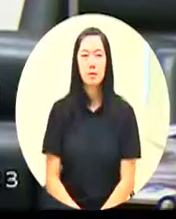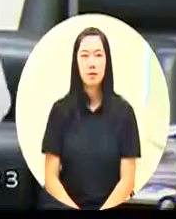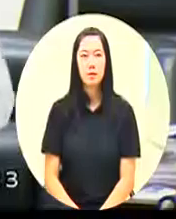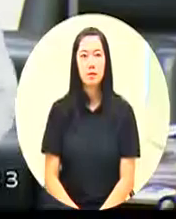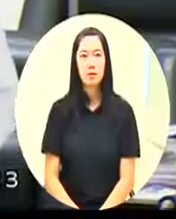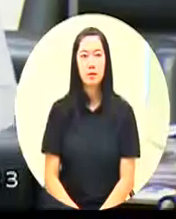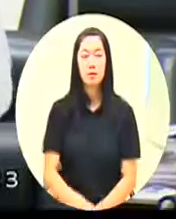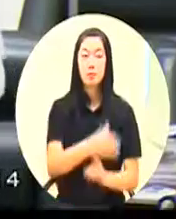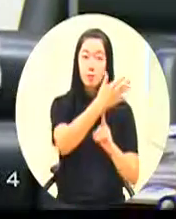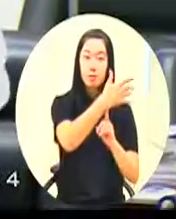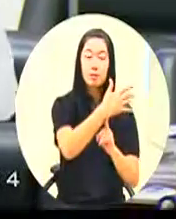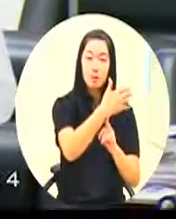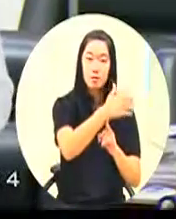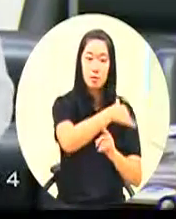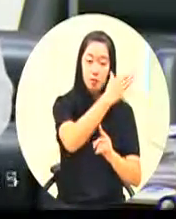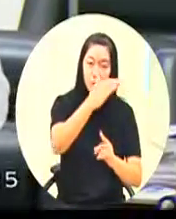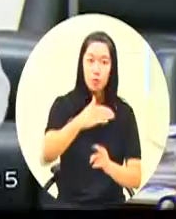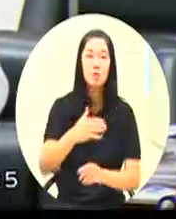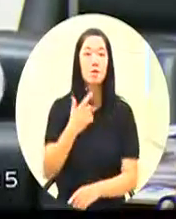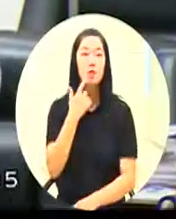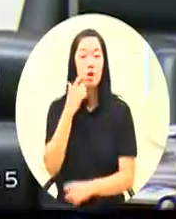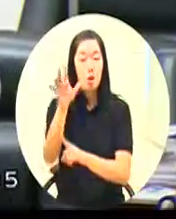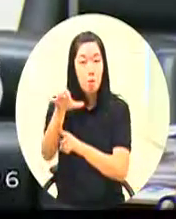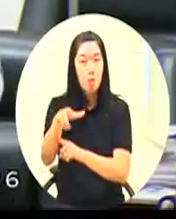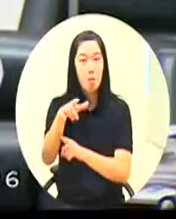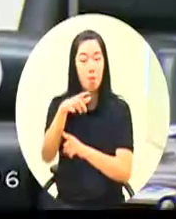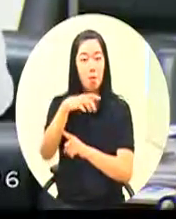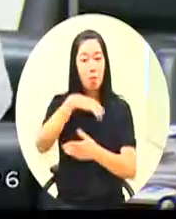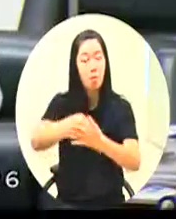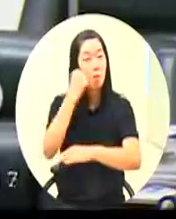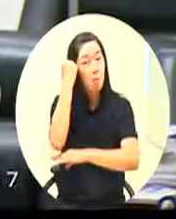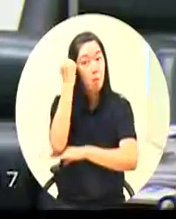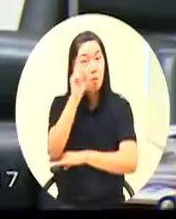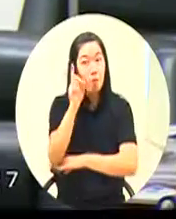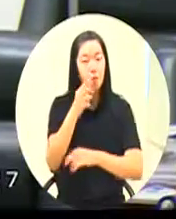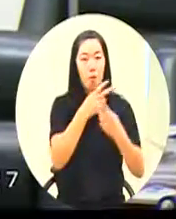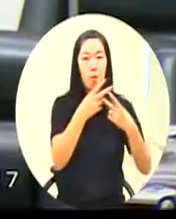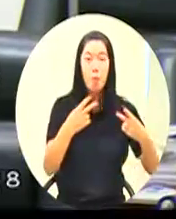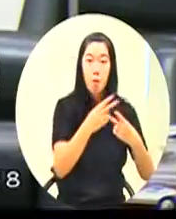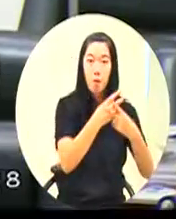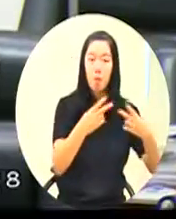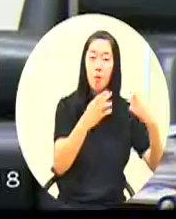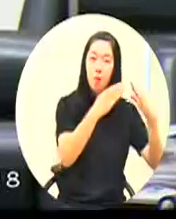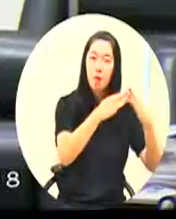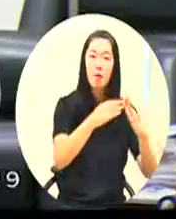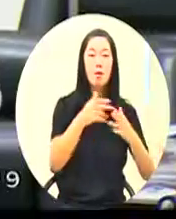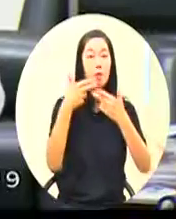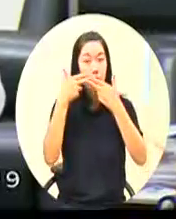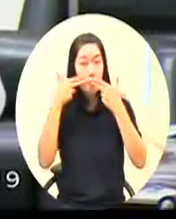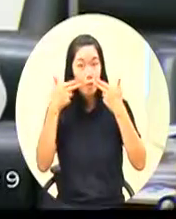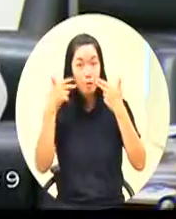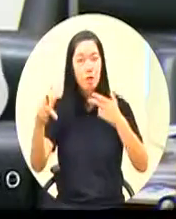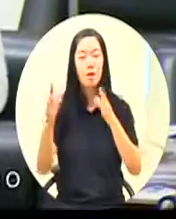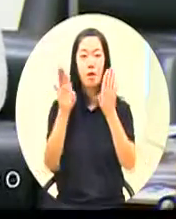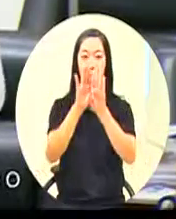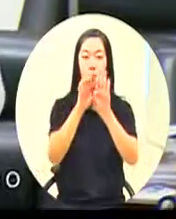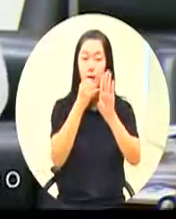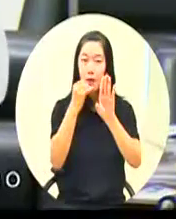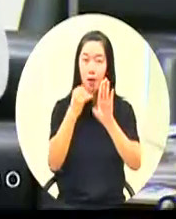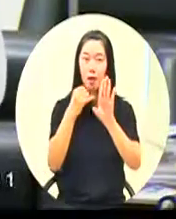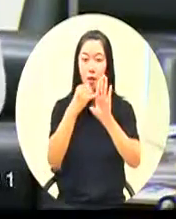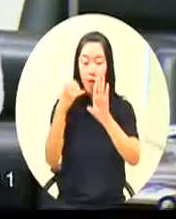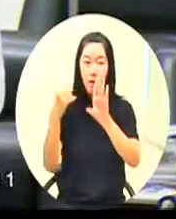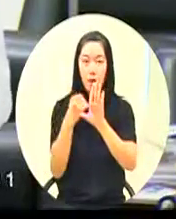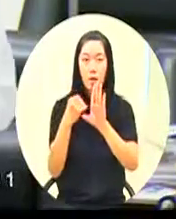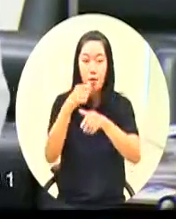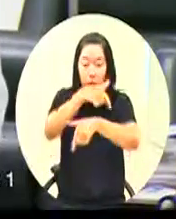奇美地区它有原住民，它有闽南，它有客家。这些文化建设